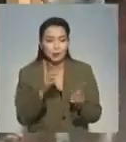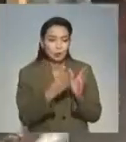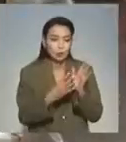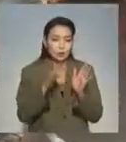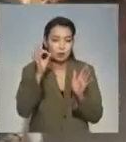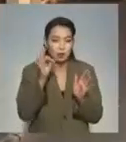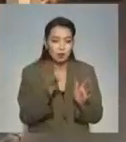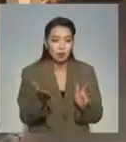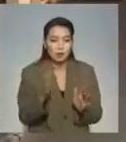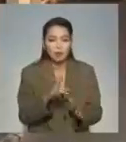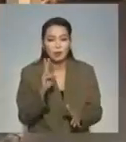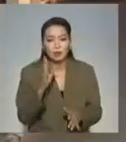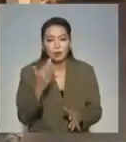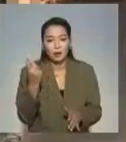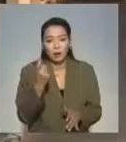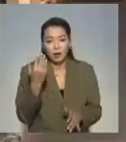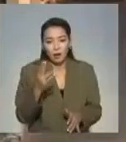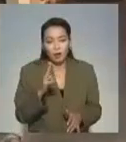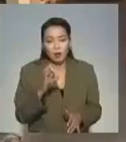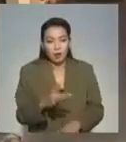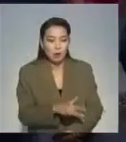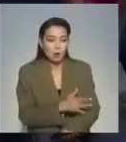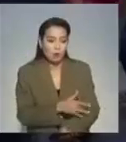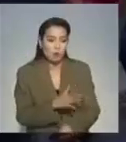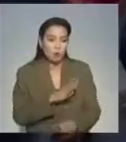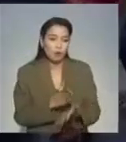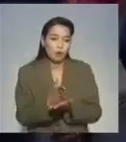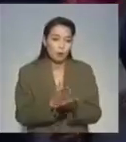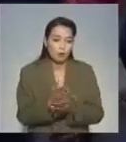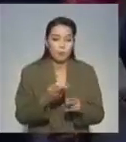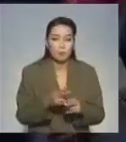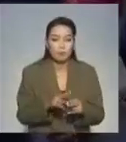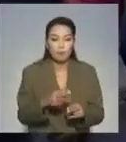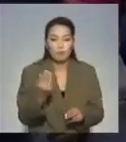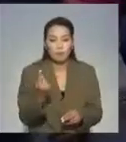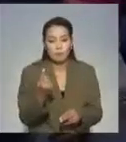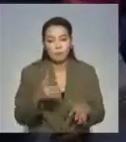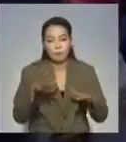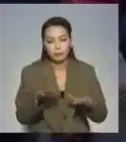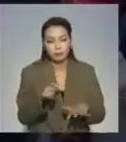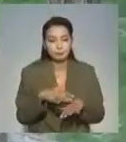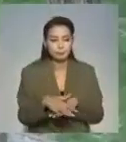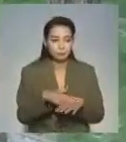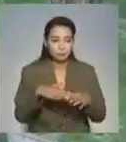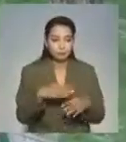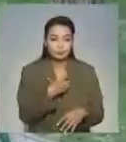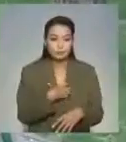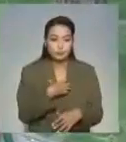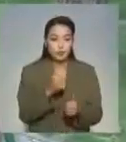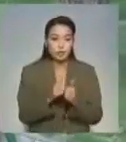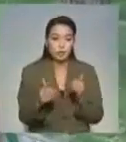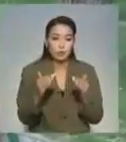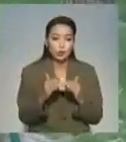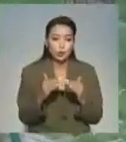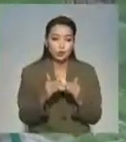90%-ке жуығы пәтер иелері оперативнің қызметін алып келген. Халықтың таңдауы бірінші орында дейді депутаттар. Әр бірі